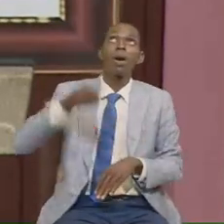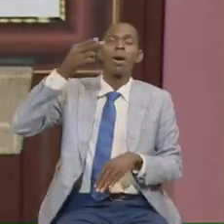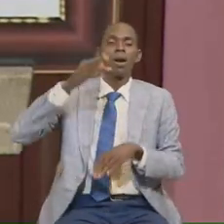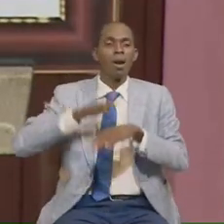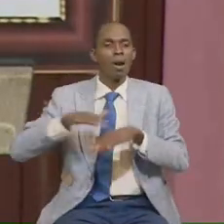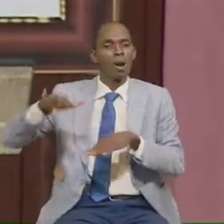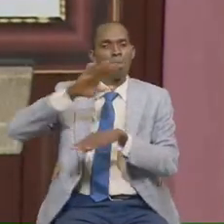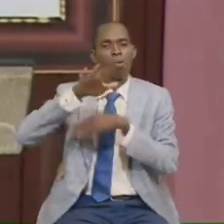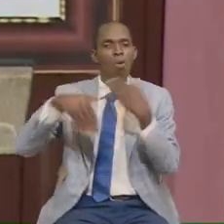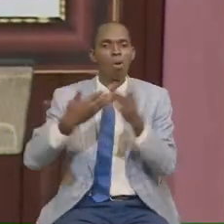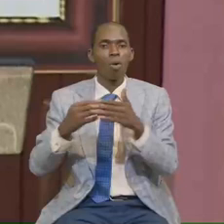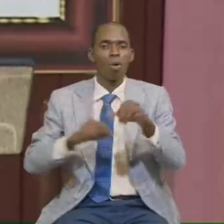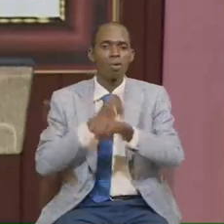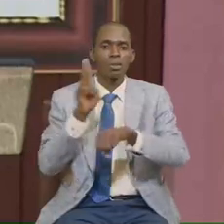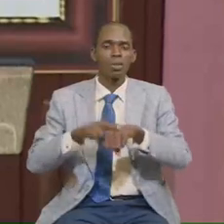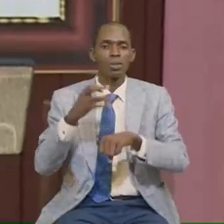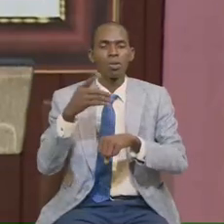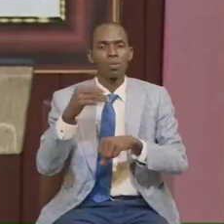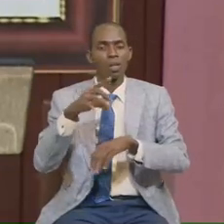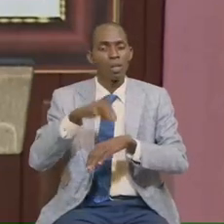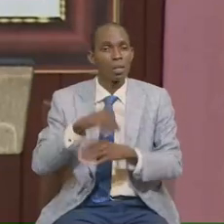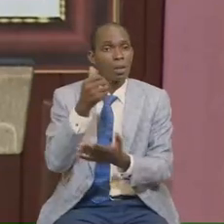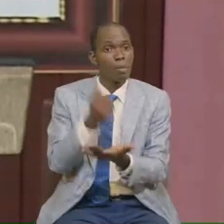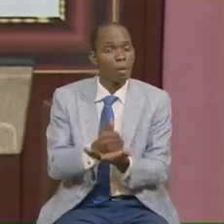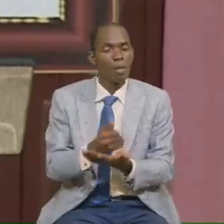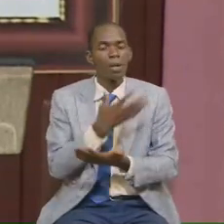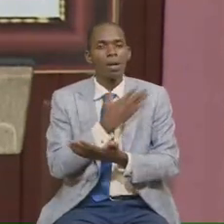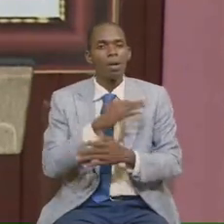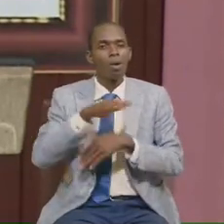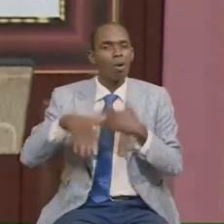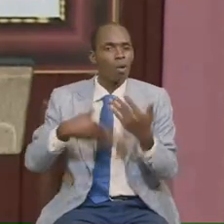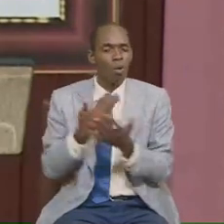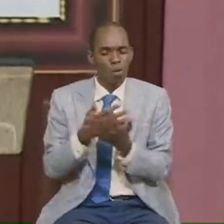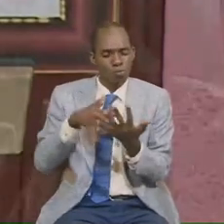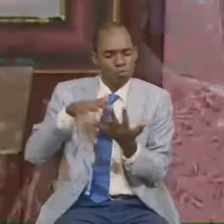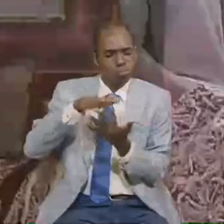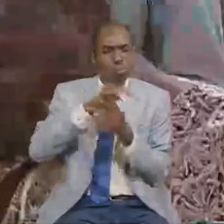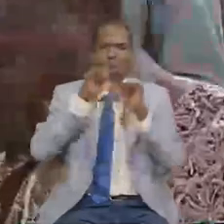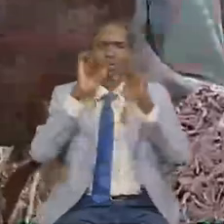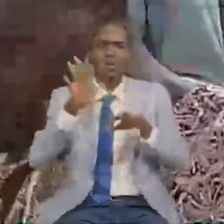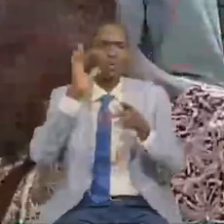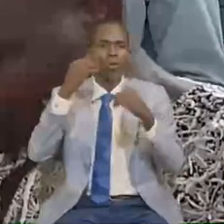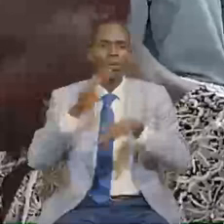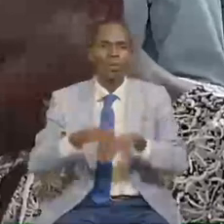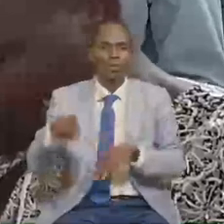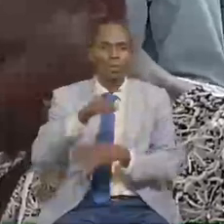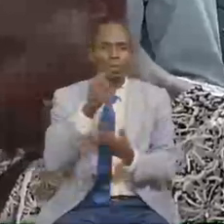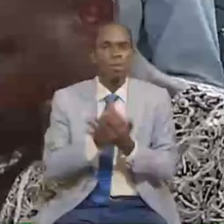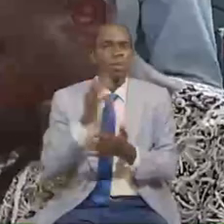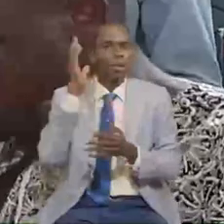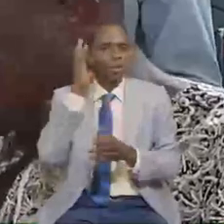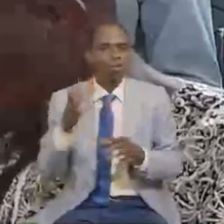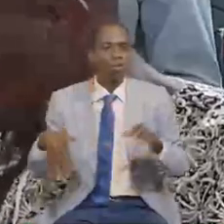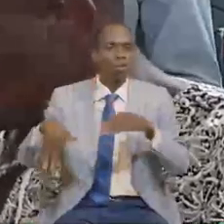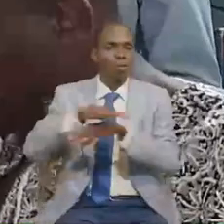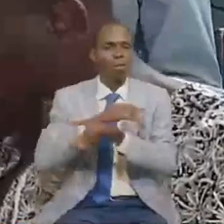la terre. Voici toutes les bénédictions qui se répandront sur toi et qui seront ton partage